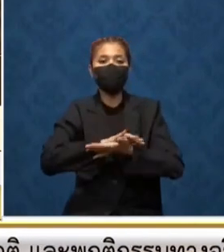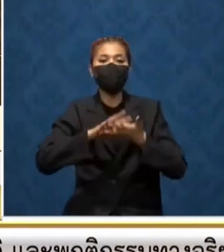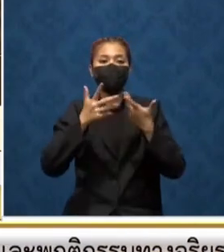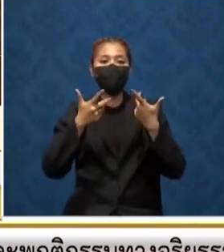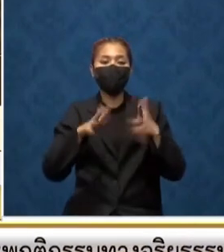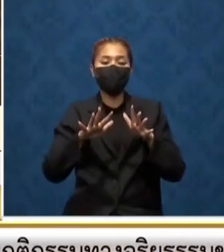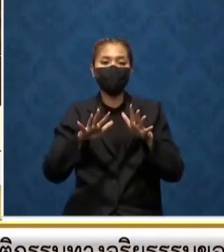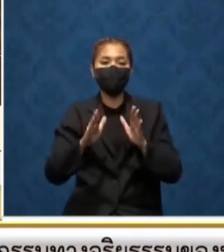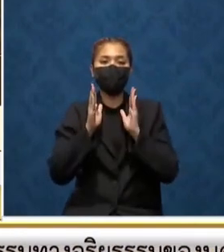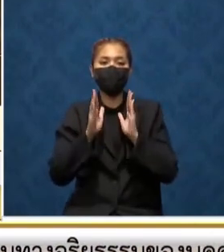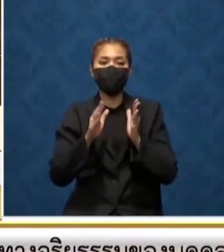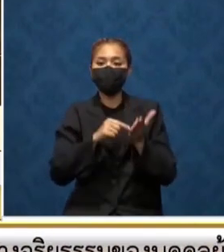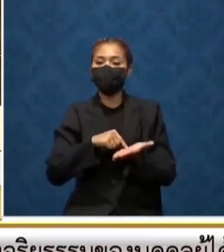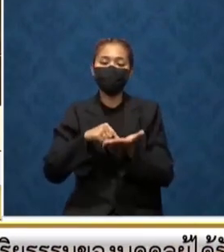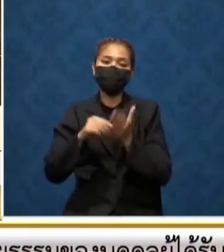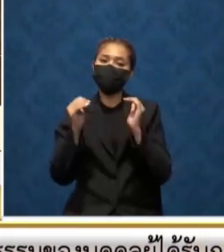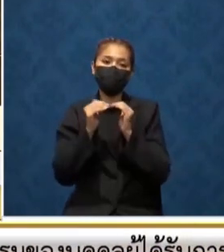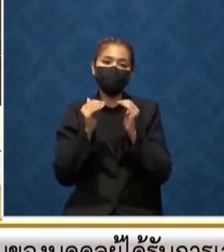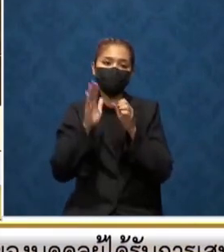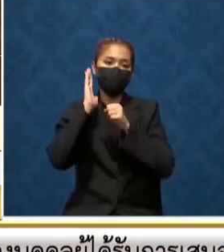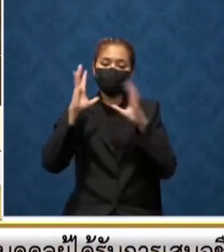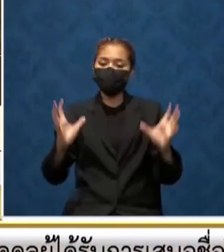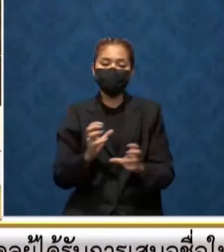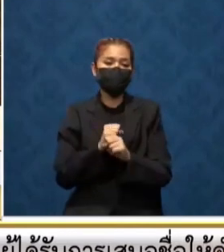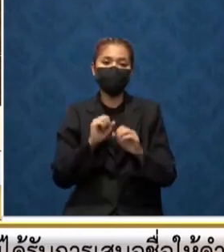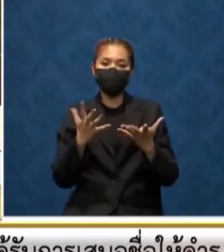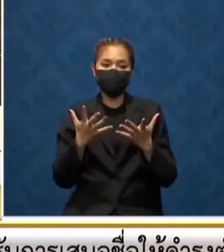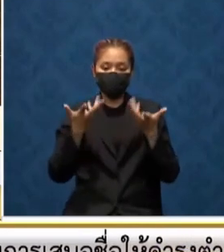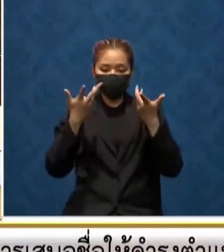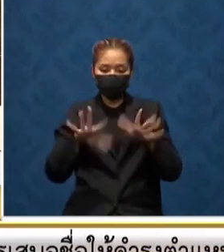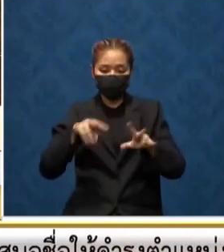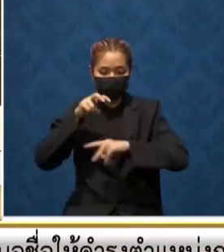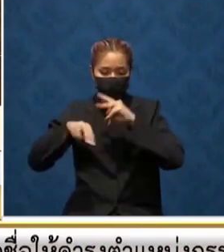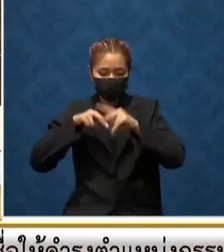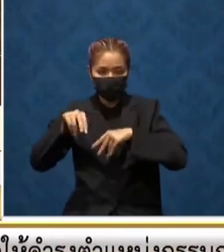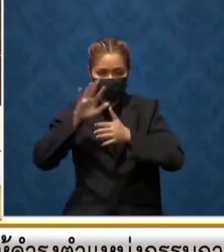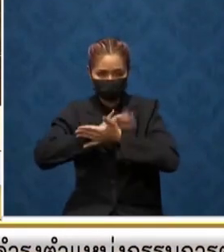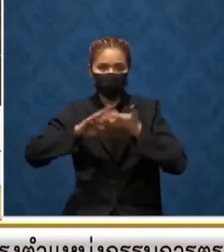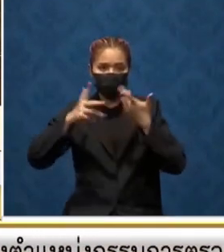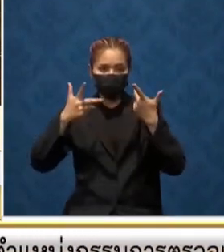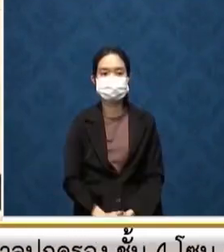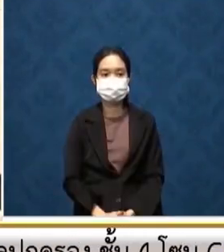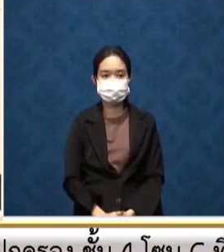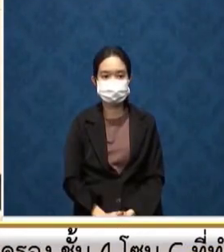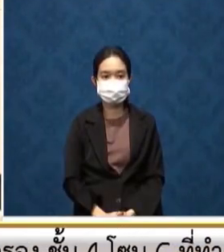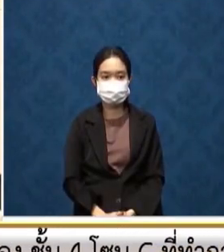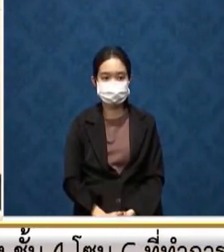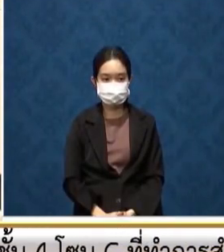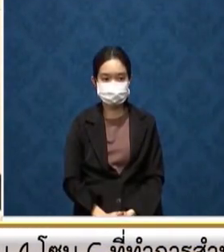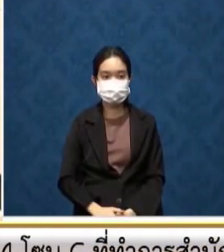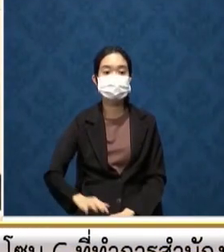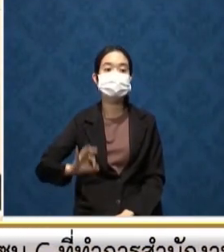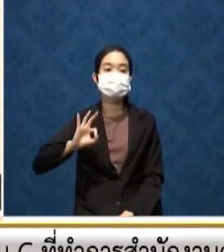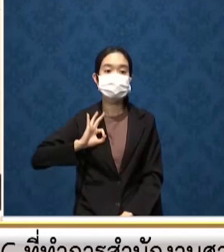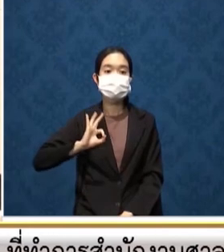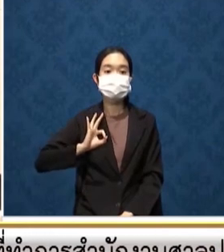ของพรรคภูมิใจไทยได้พูดออกอากาศในการประชุมสภาตะเพิดนายกรัฐมนตรีให้ยุบสภาโดยประจานกันก